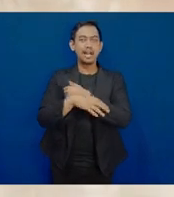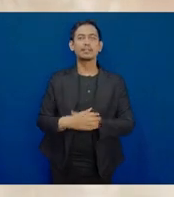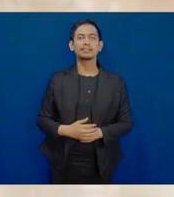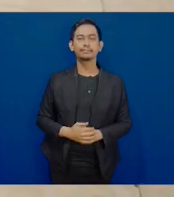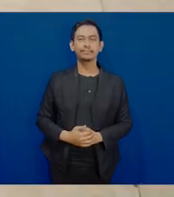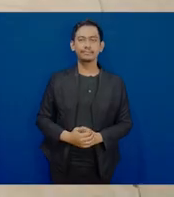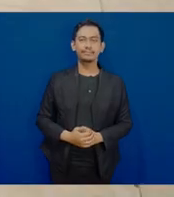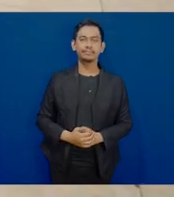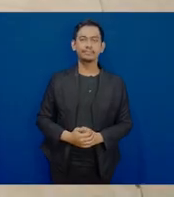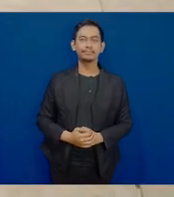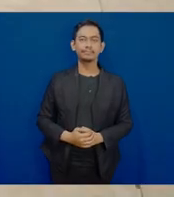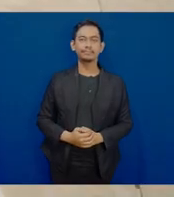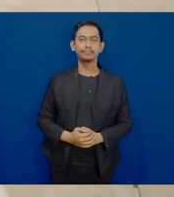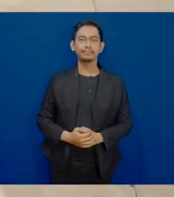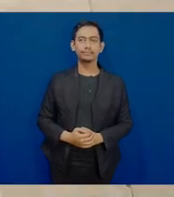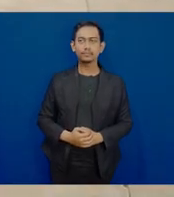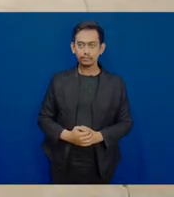dokter.